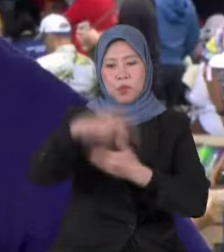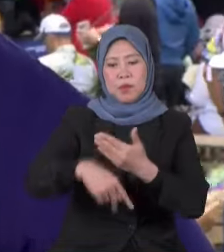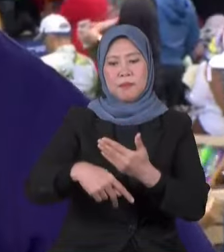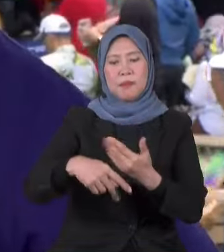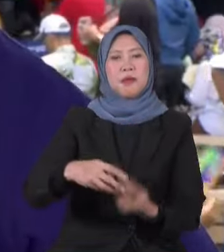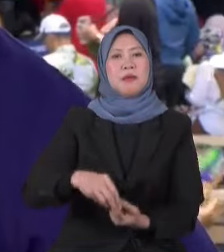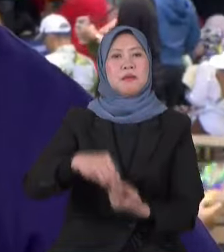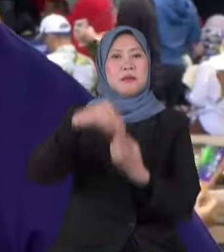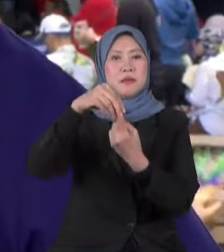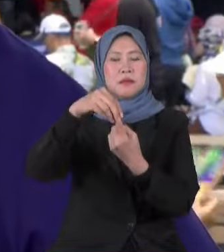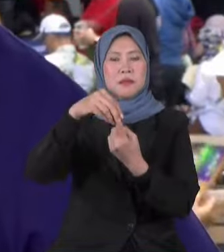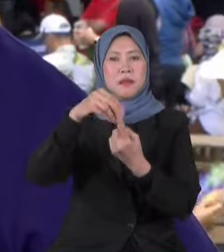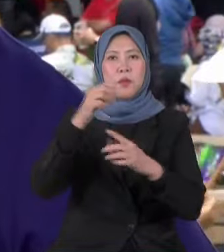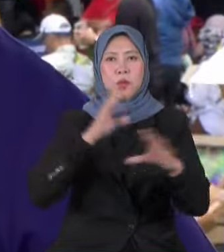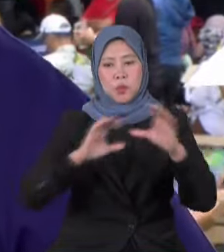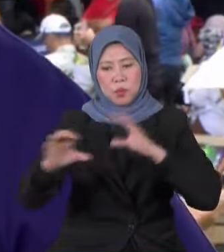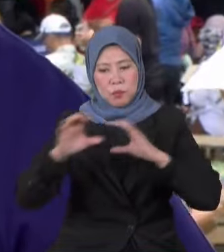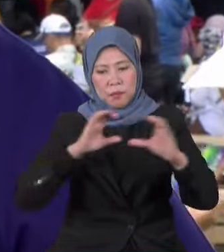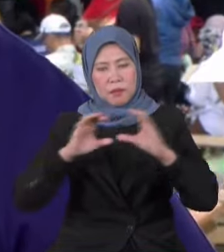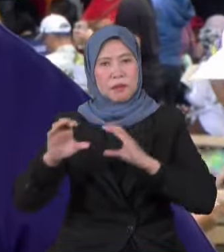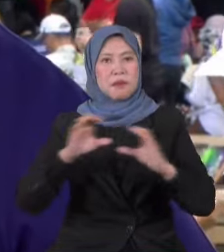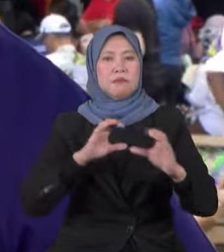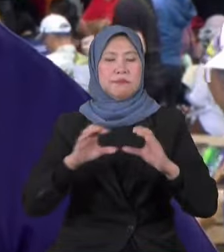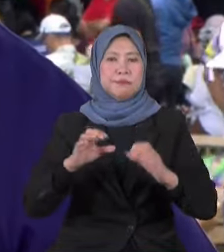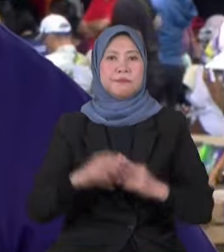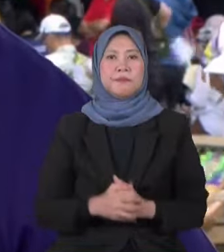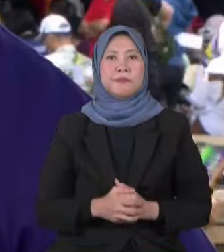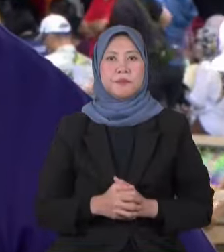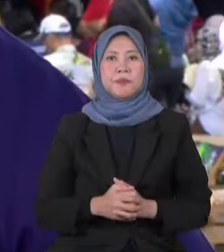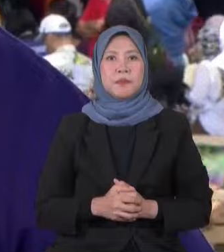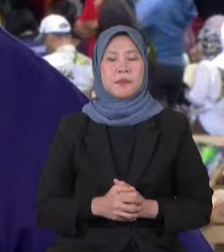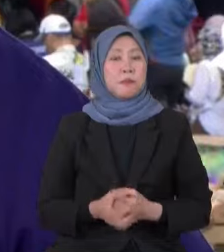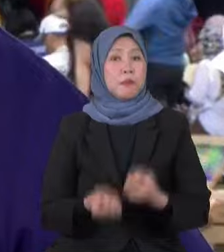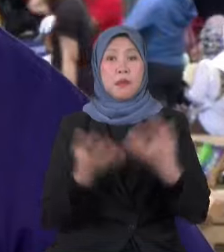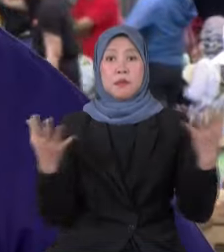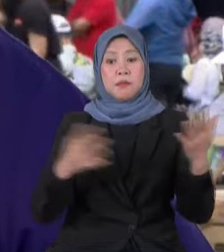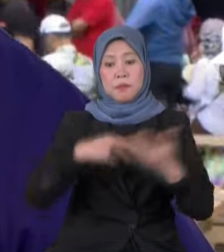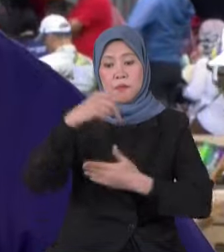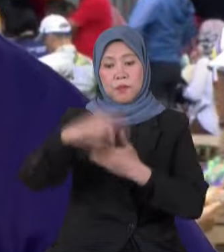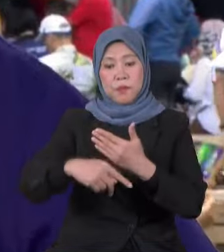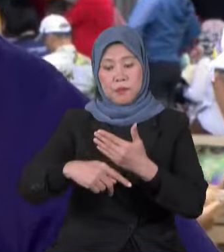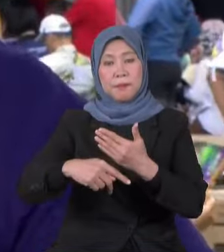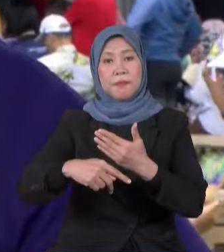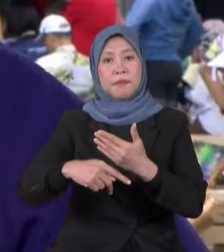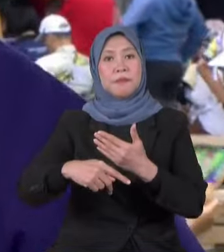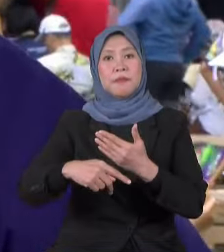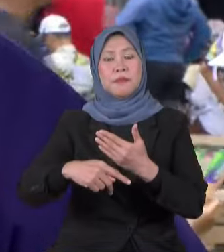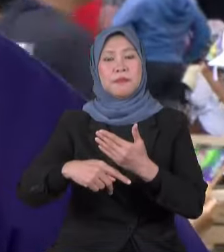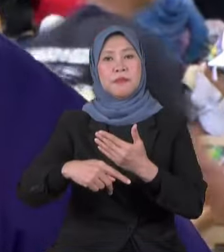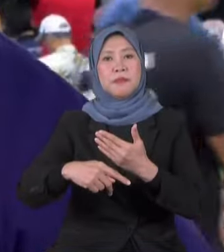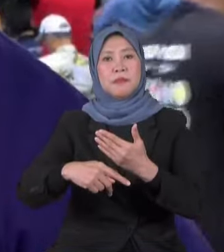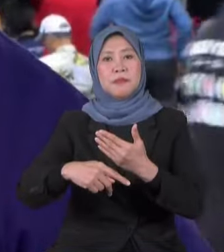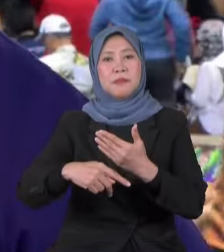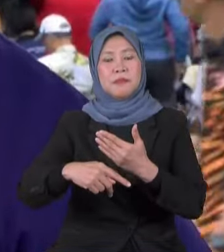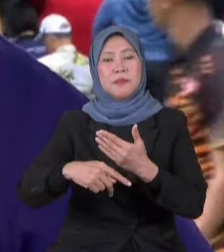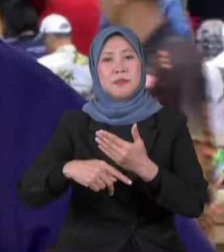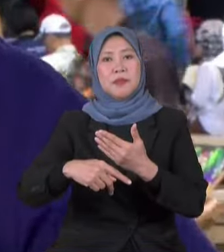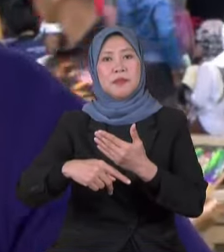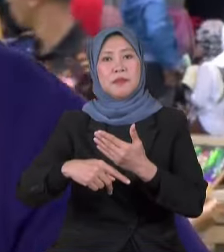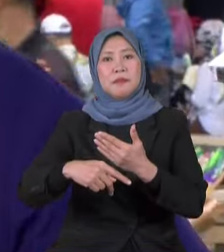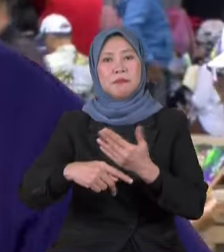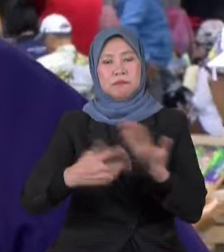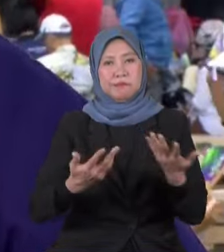khususnya komunikasi ini dan pelbagai program yang turun ke